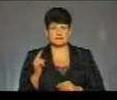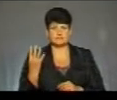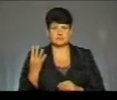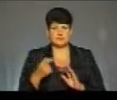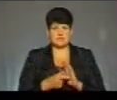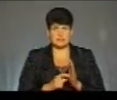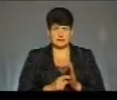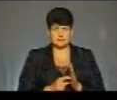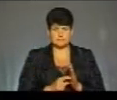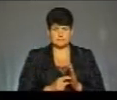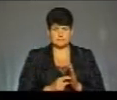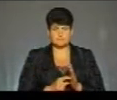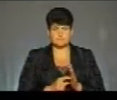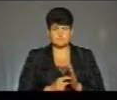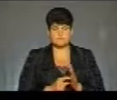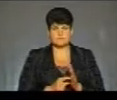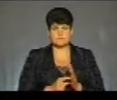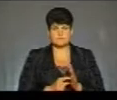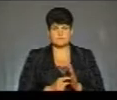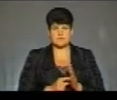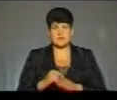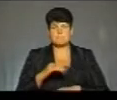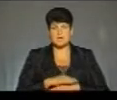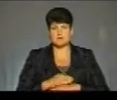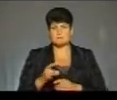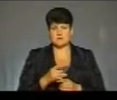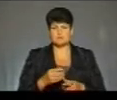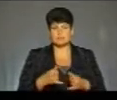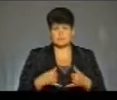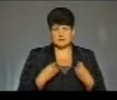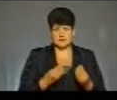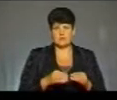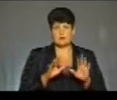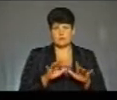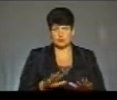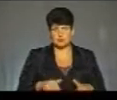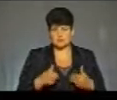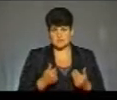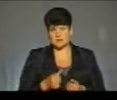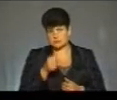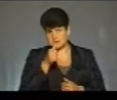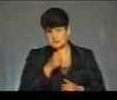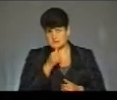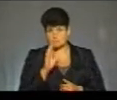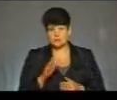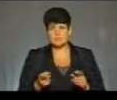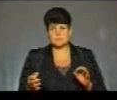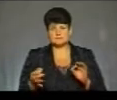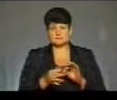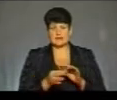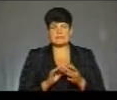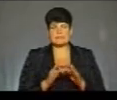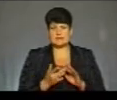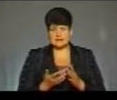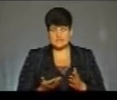четвертий клас. Партами район забезпечив, комп'ютер дали, казали, місяць часу інтернет підведуть